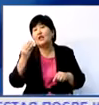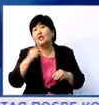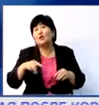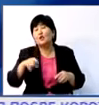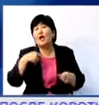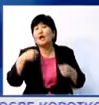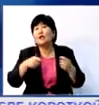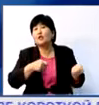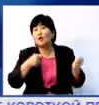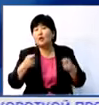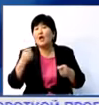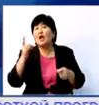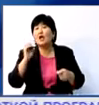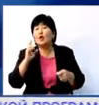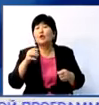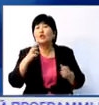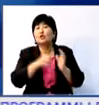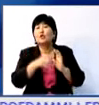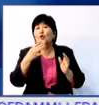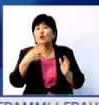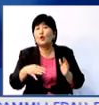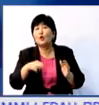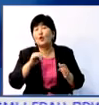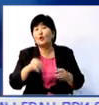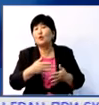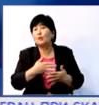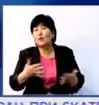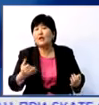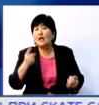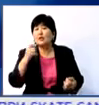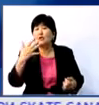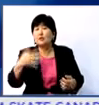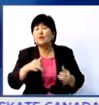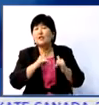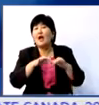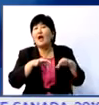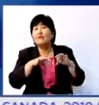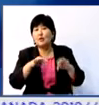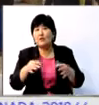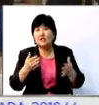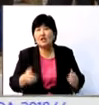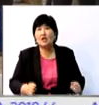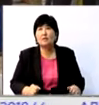район на ярмарку привез рекордные 640 тонн сельхозпродукции на 150 автомашинах.